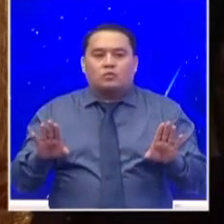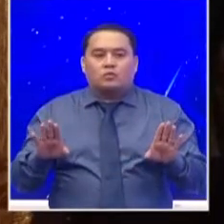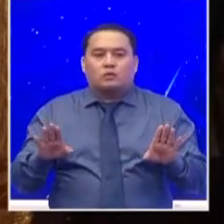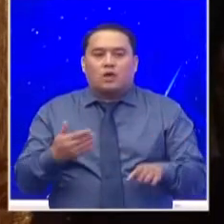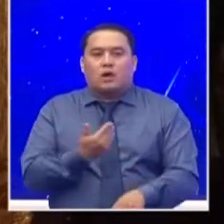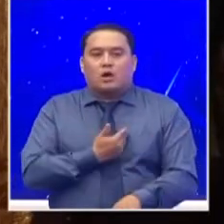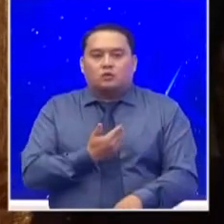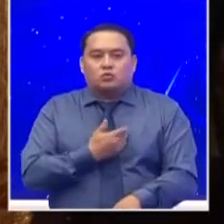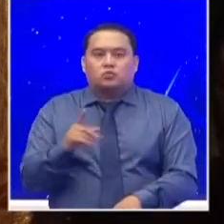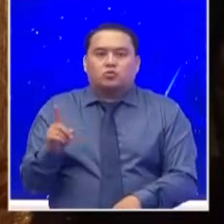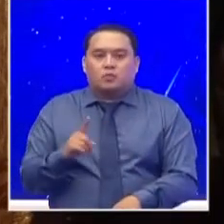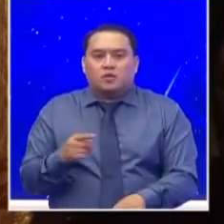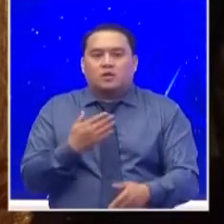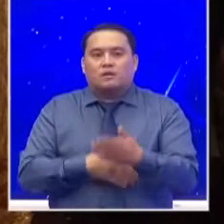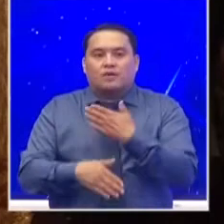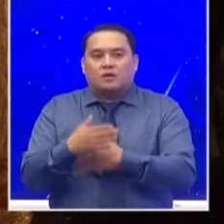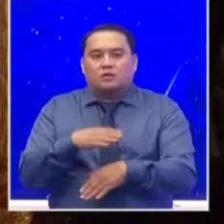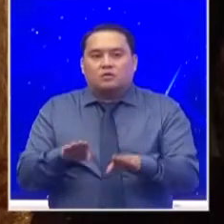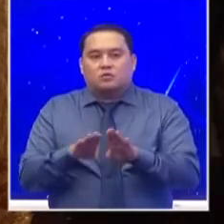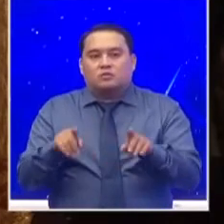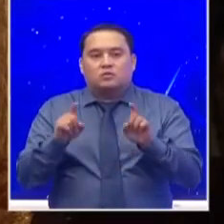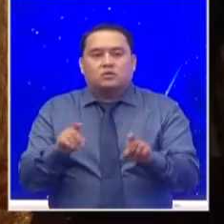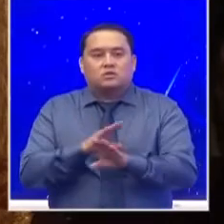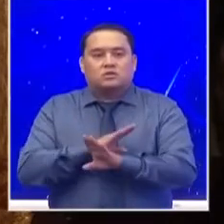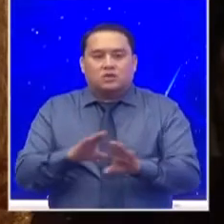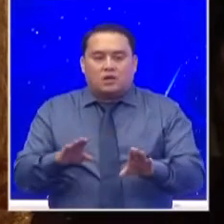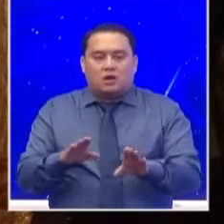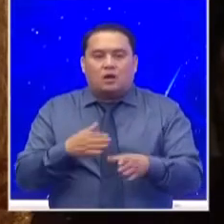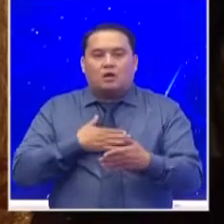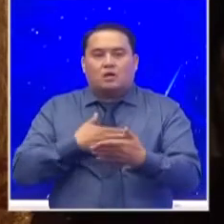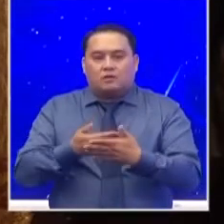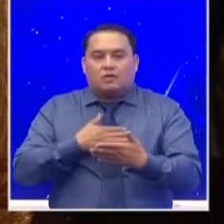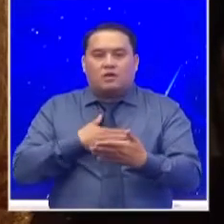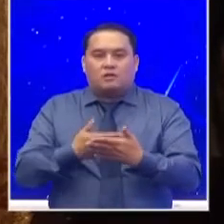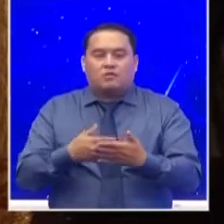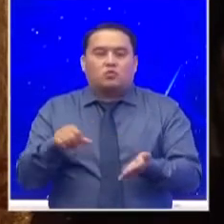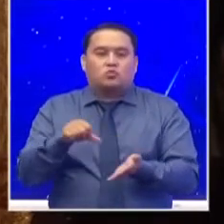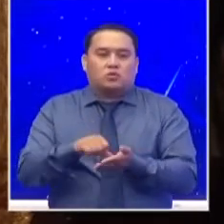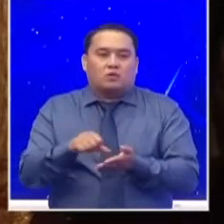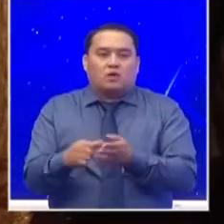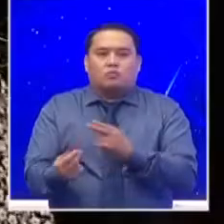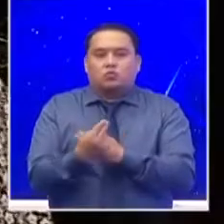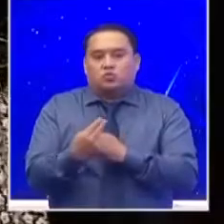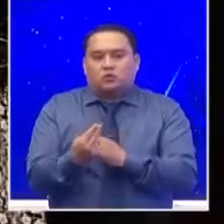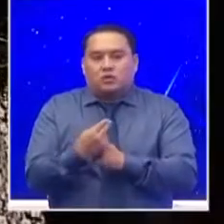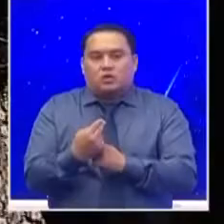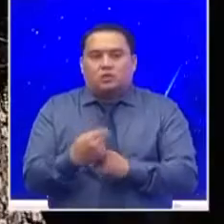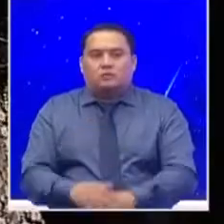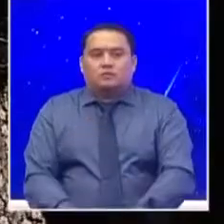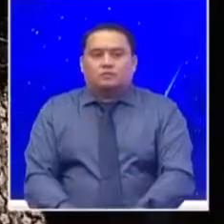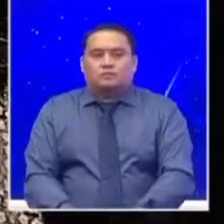хочу, чтобы и инвалиды тоже не сидели, я хочу, чтобы им тоже... обучать их тоже. Она